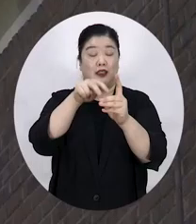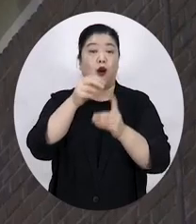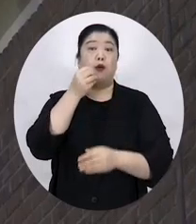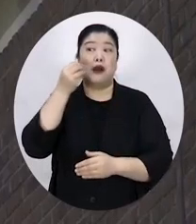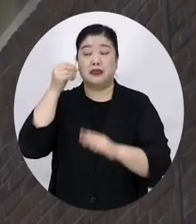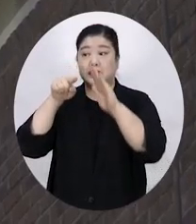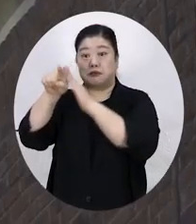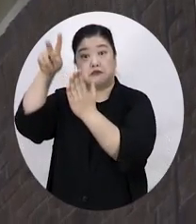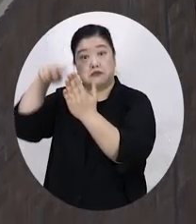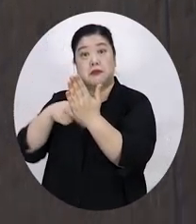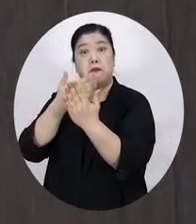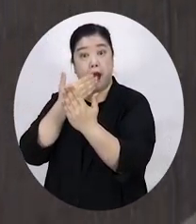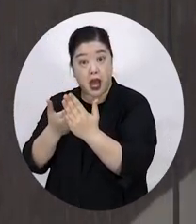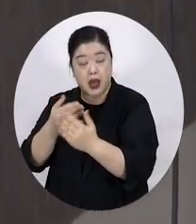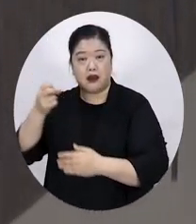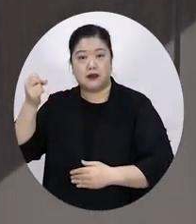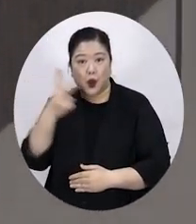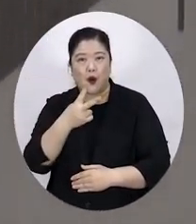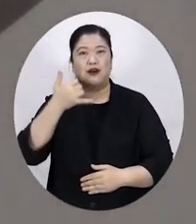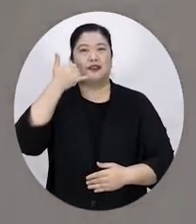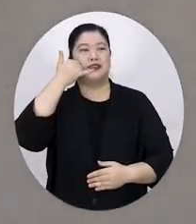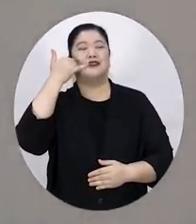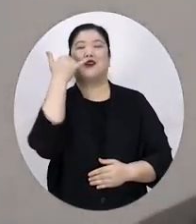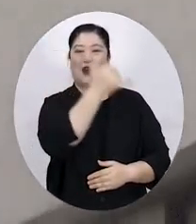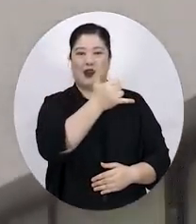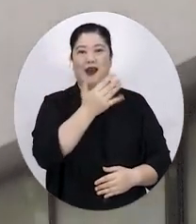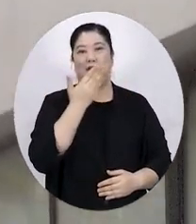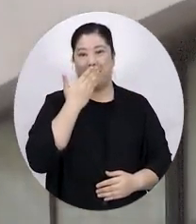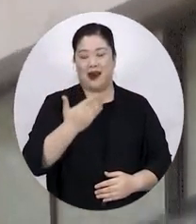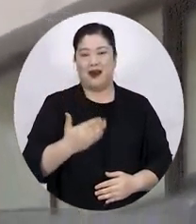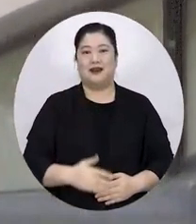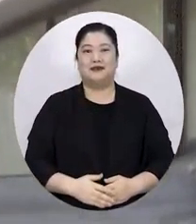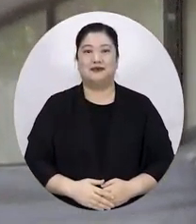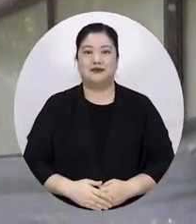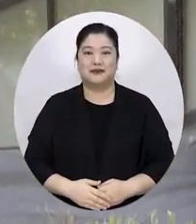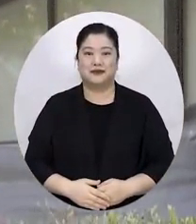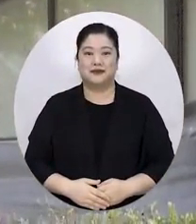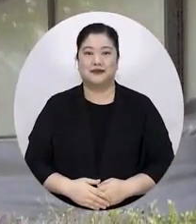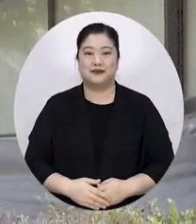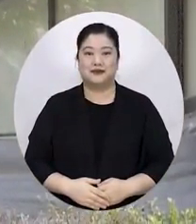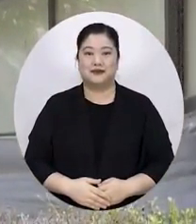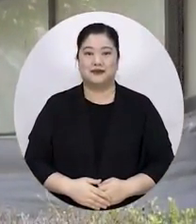영상미디어센터 홈페이지나 강서구청 홍보 정책과 로 문의하면 됩니다